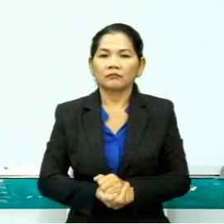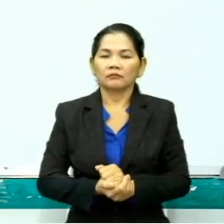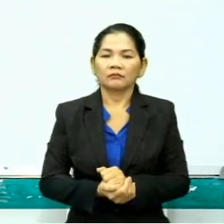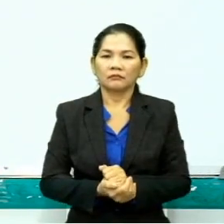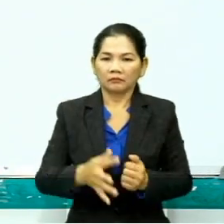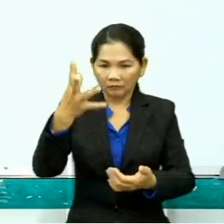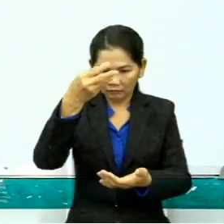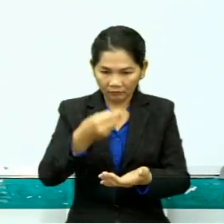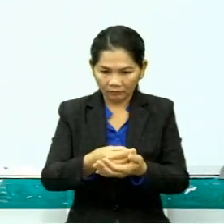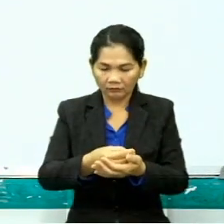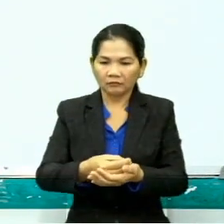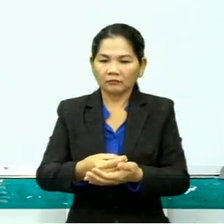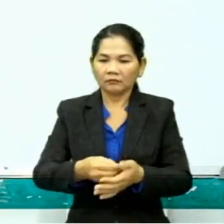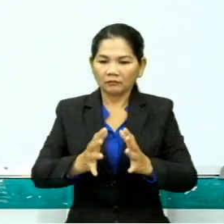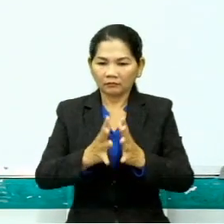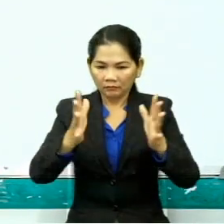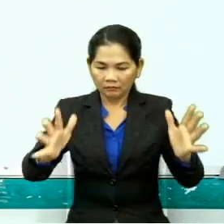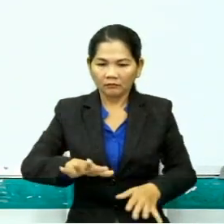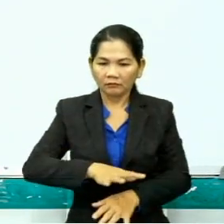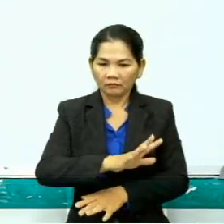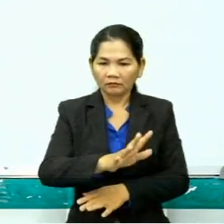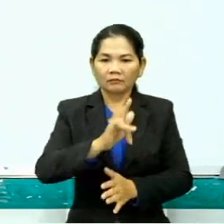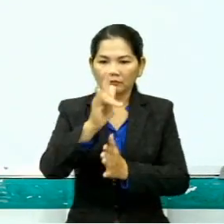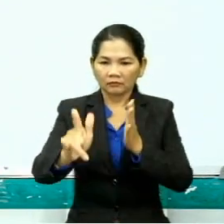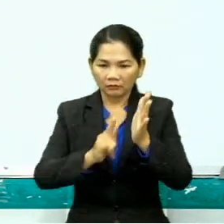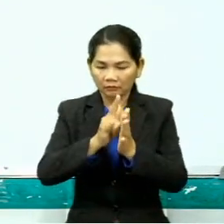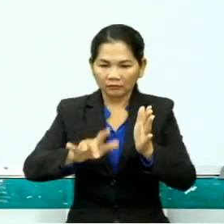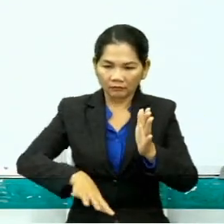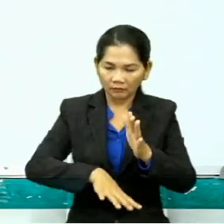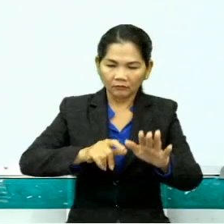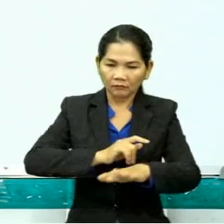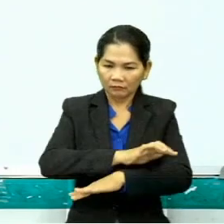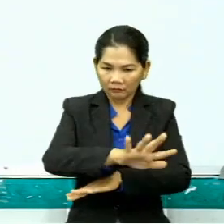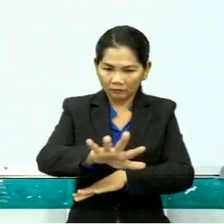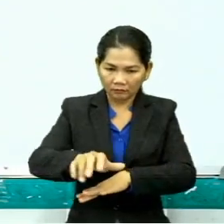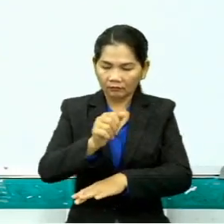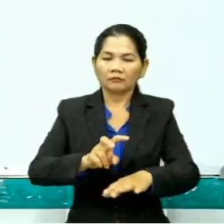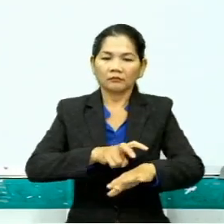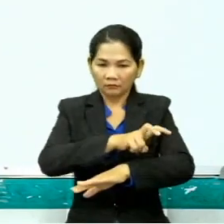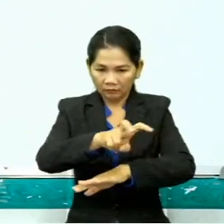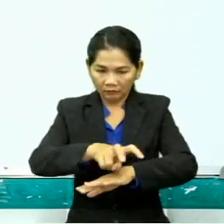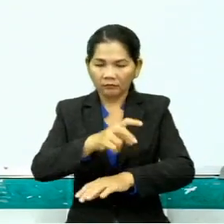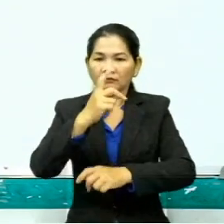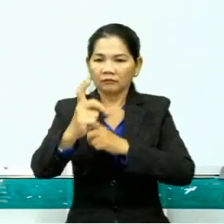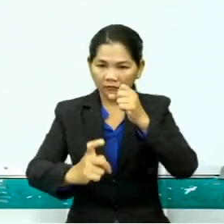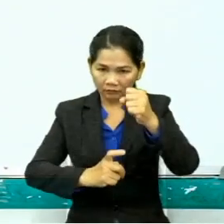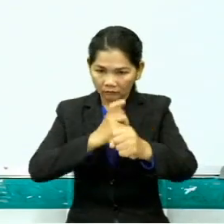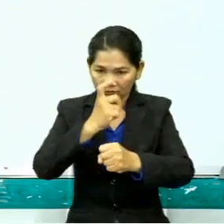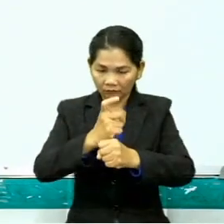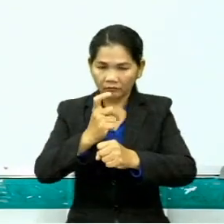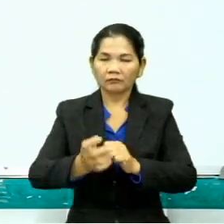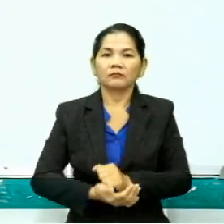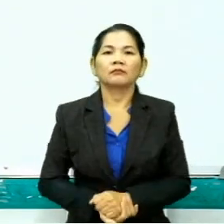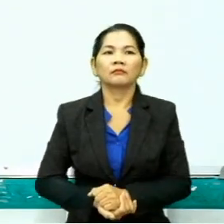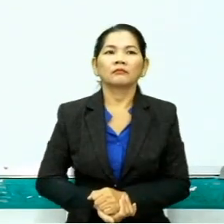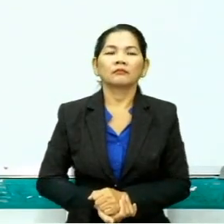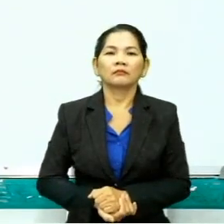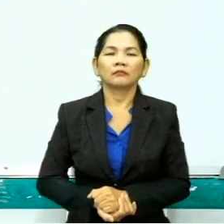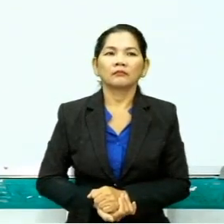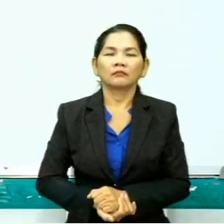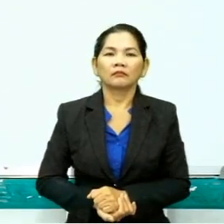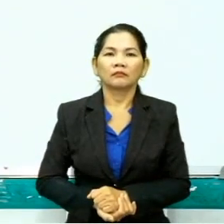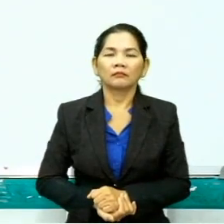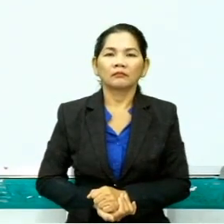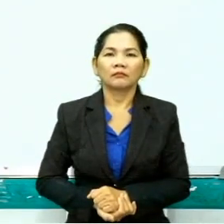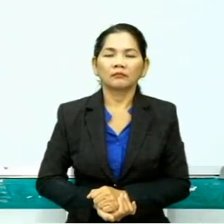xăm bạch mái trò chia khềm rà dương trời rẻ xá ỏi bán cúng cùng vùng chàn chân bị đồn